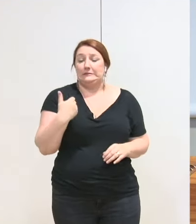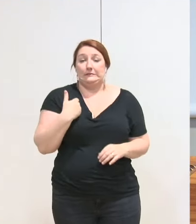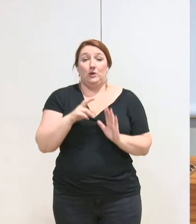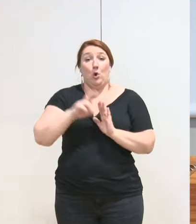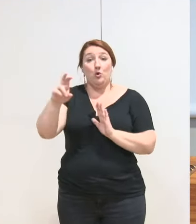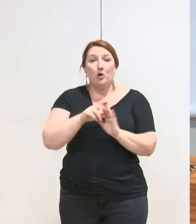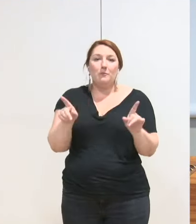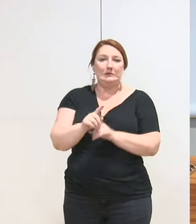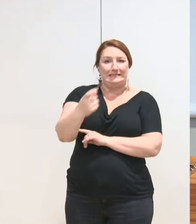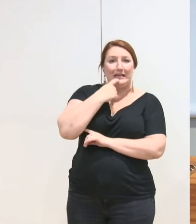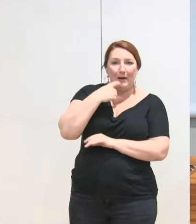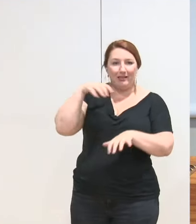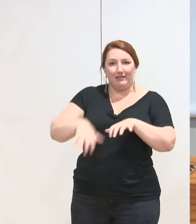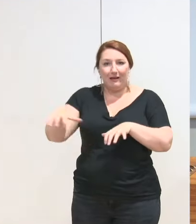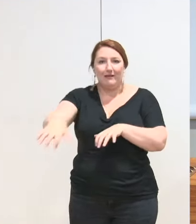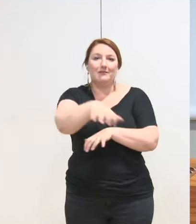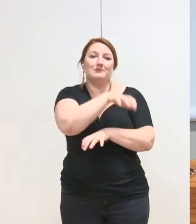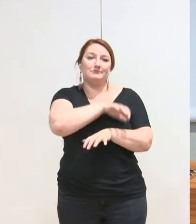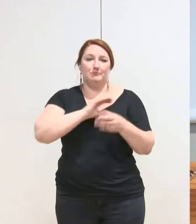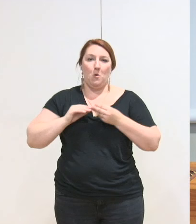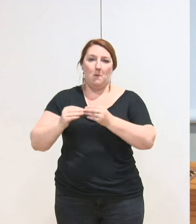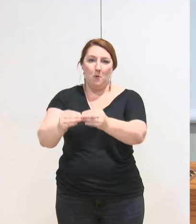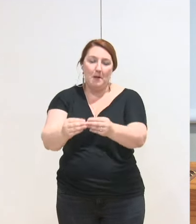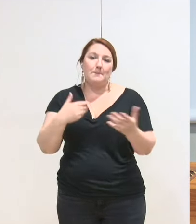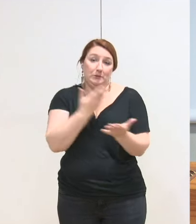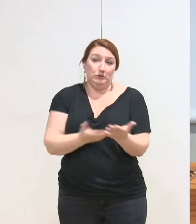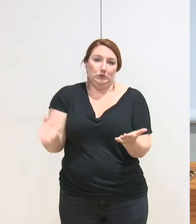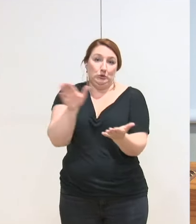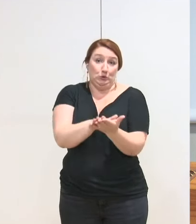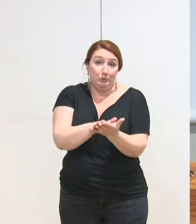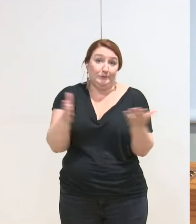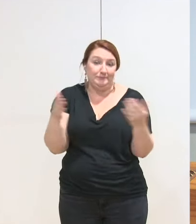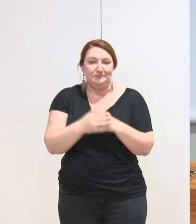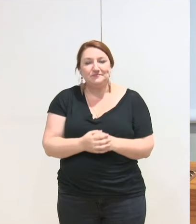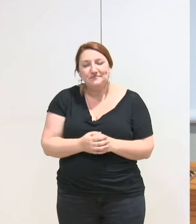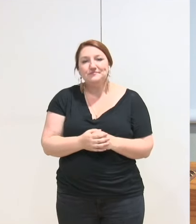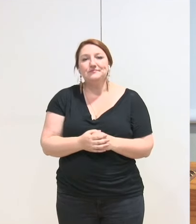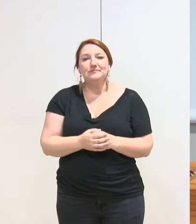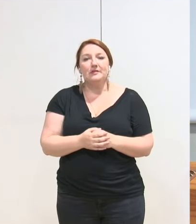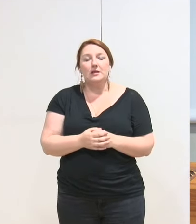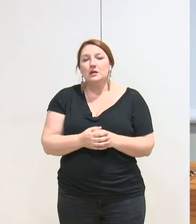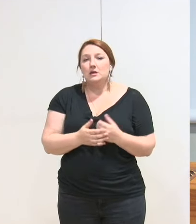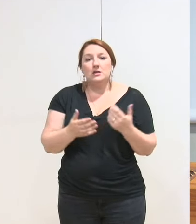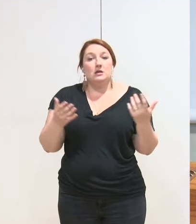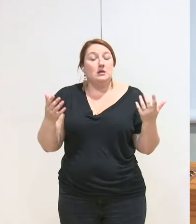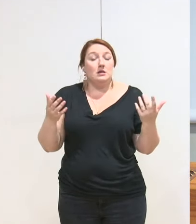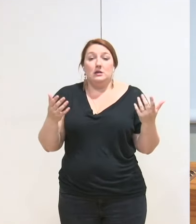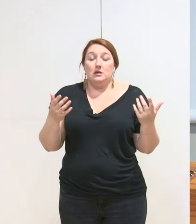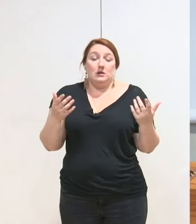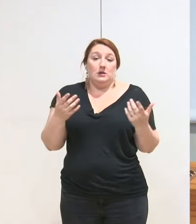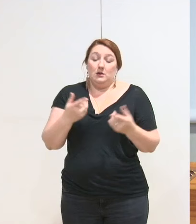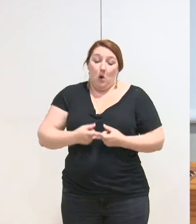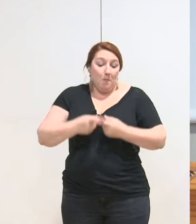l'agglomération renforce encore un peu plus cette conviction l'occupation de l'espace public n'est pas qu'un enjeu de